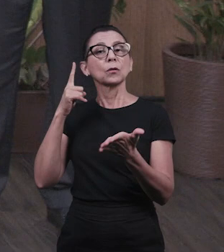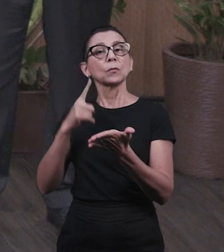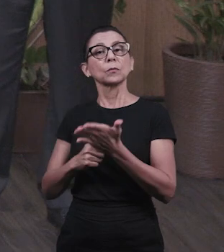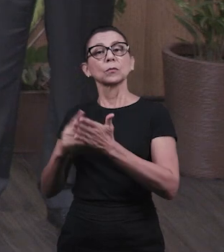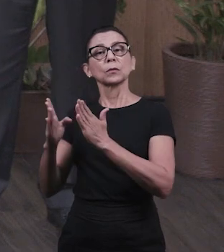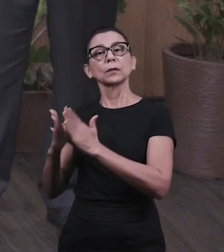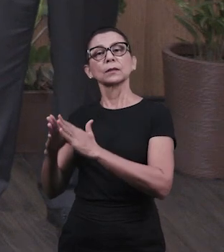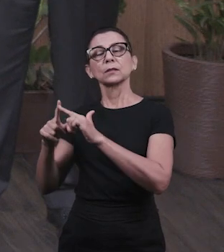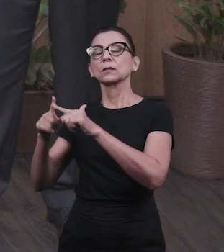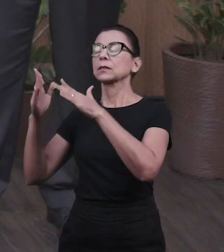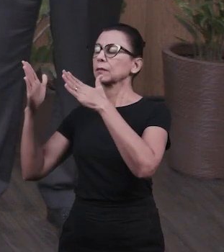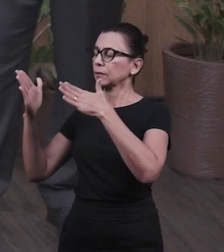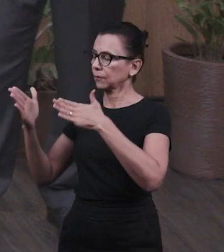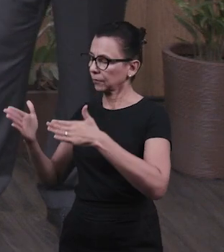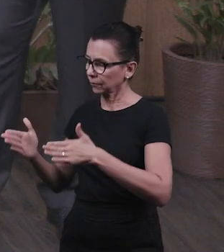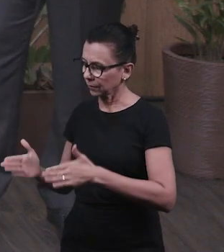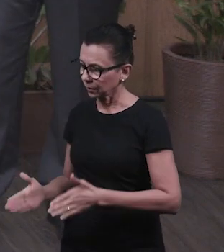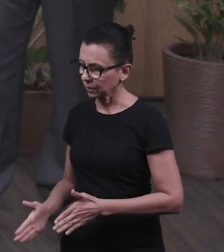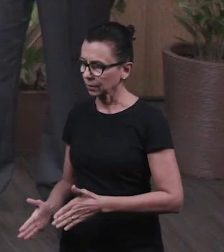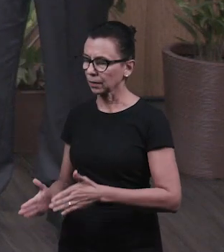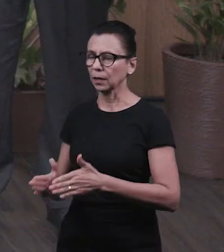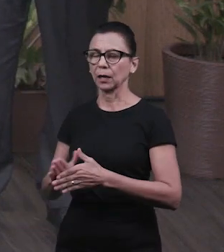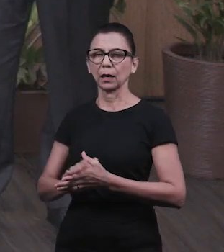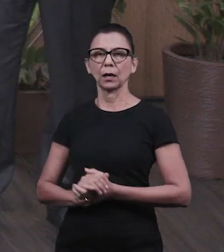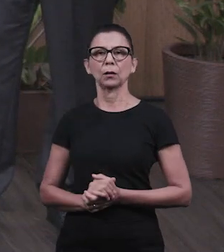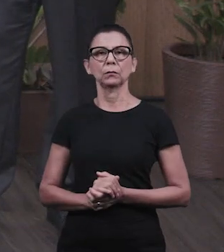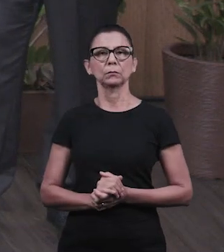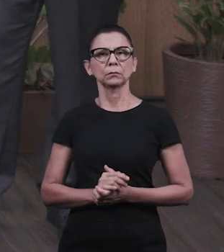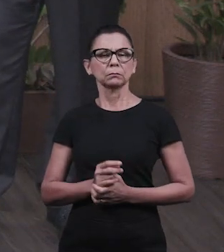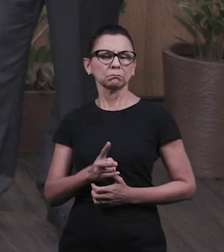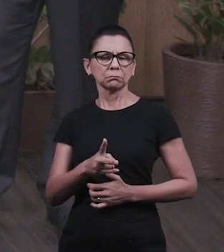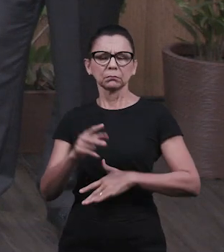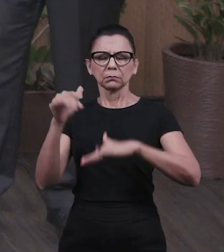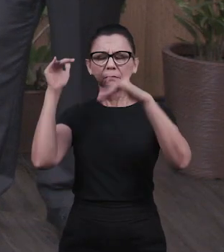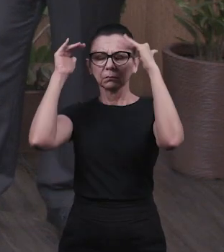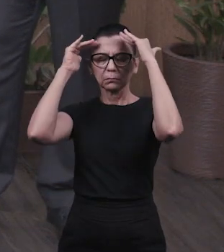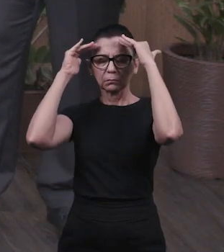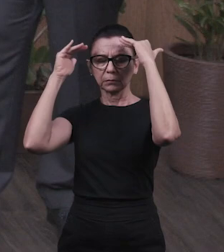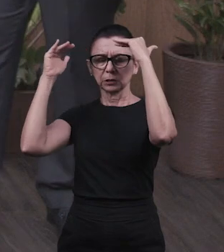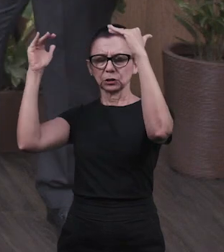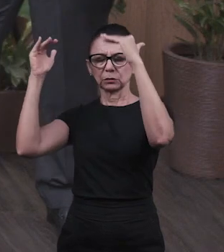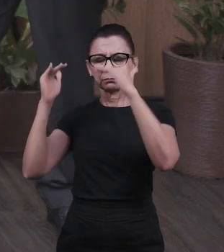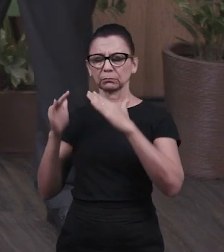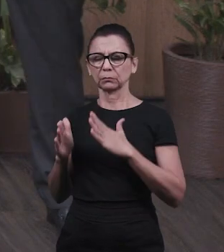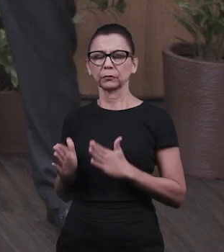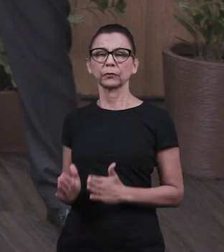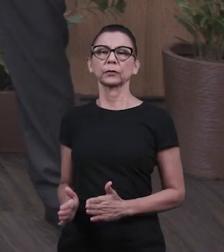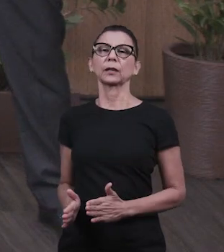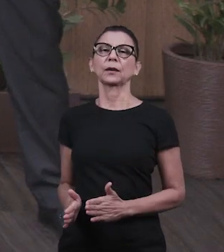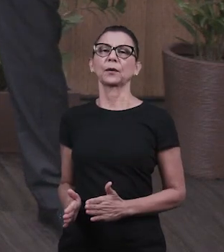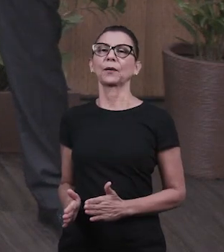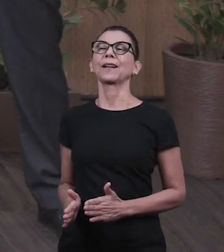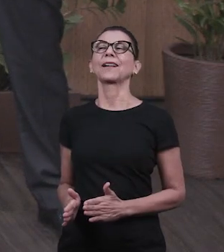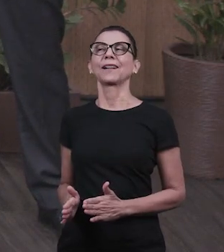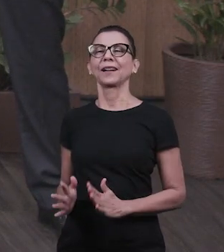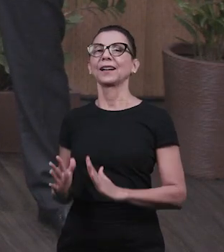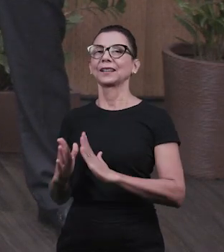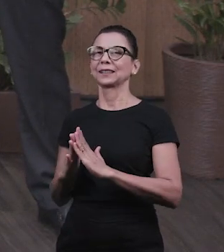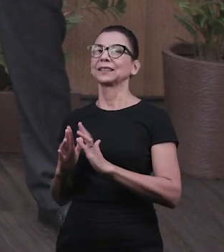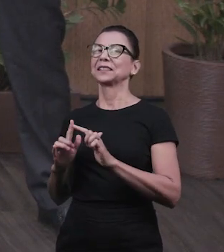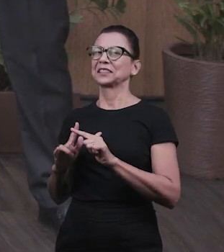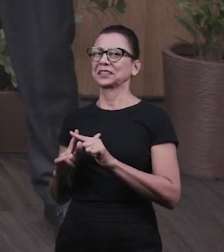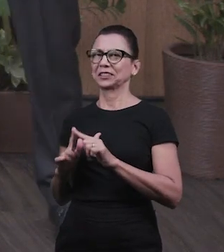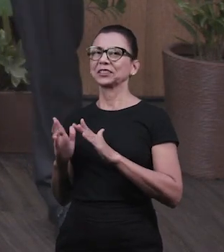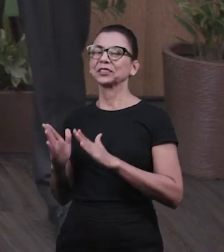той, которая живет в послушании и верности. И эта верная церковь, которая в